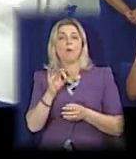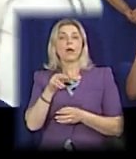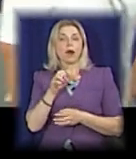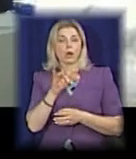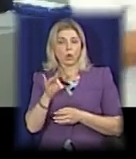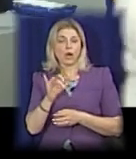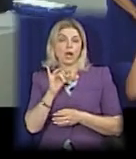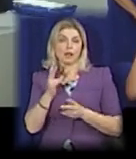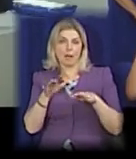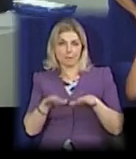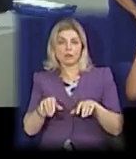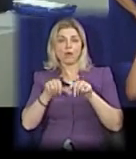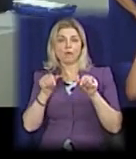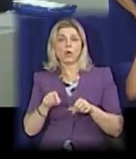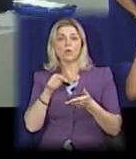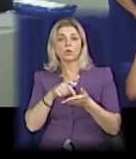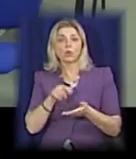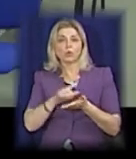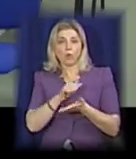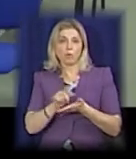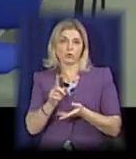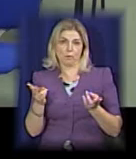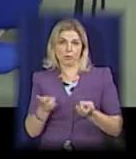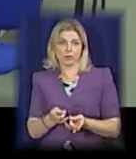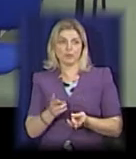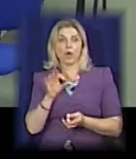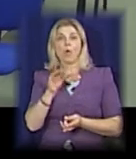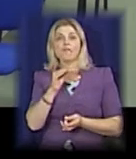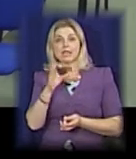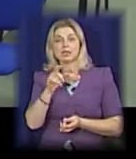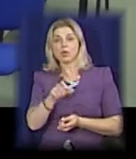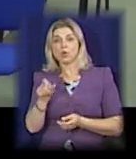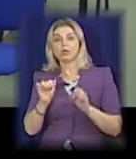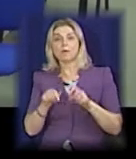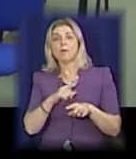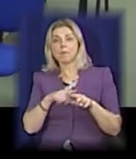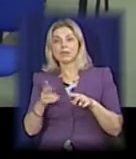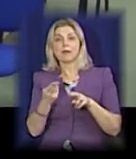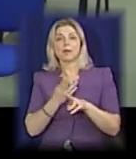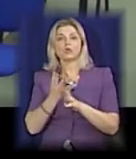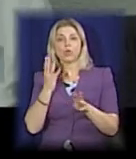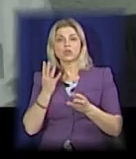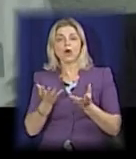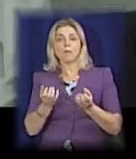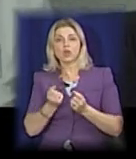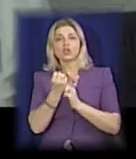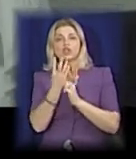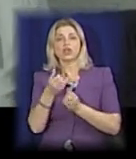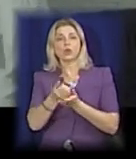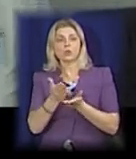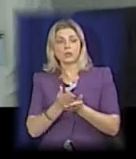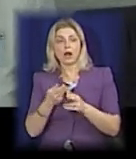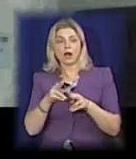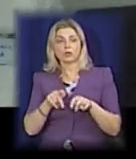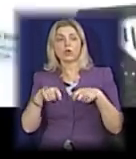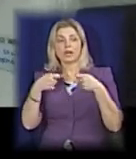місці оформити той документ, який потрібен. У цьому офісі громадяни можуть швидко і без черг отримати 14 послуг, які надають